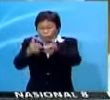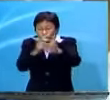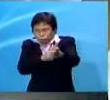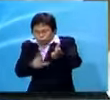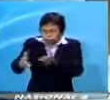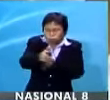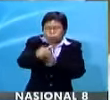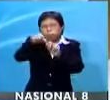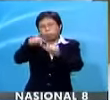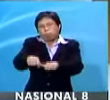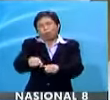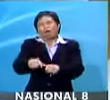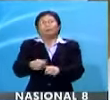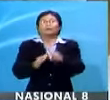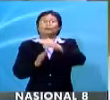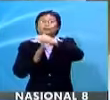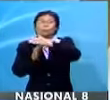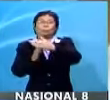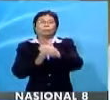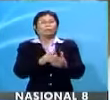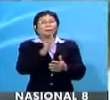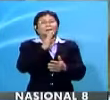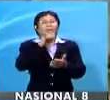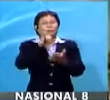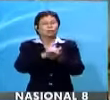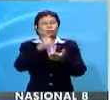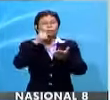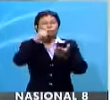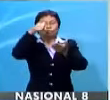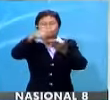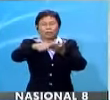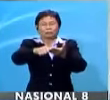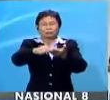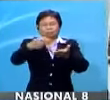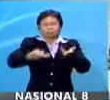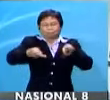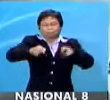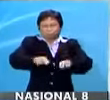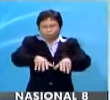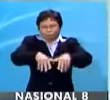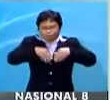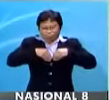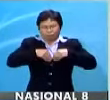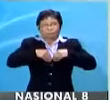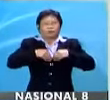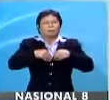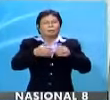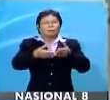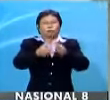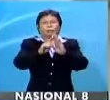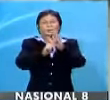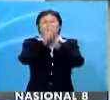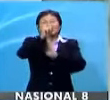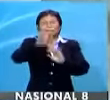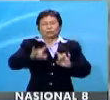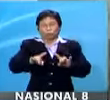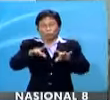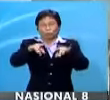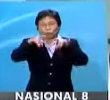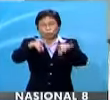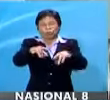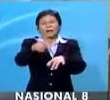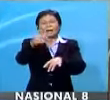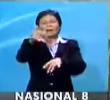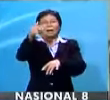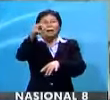pergerakanu secara Rasmi menatangani surat terima surahan aset bersama timbalan pesuruhjaya tinggi Australia Dr Angela McDonald